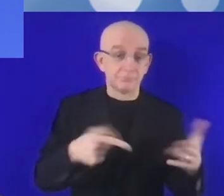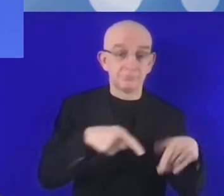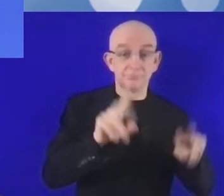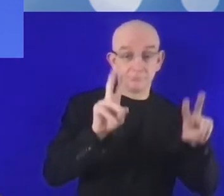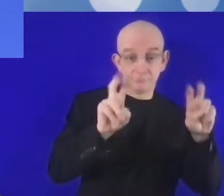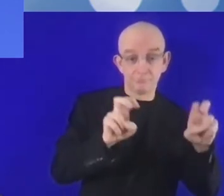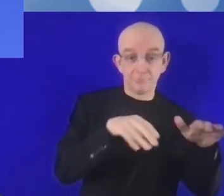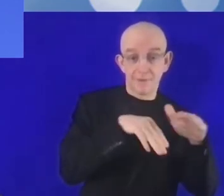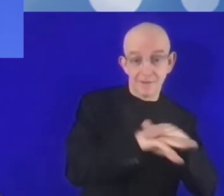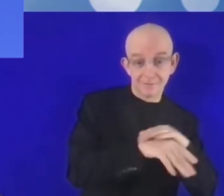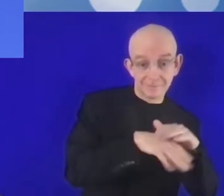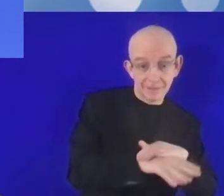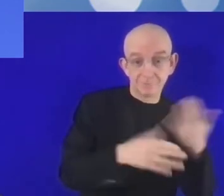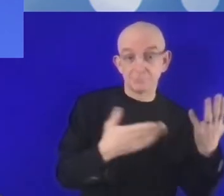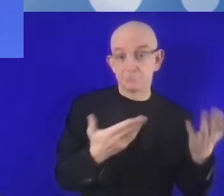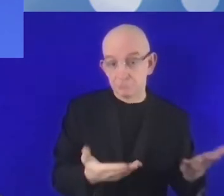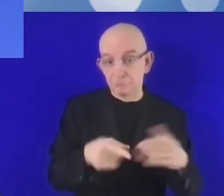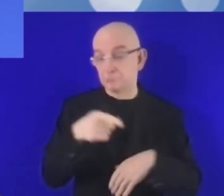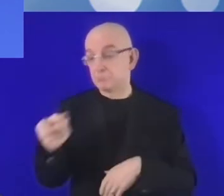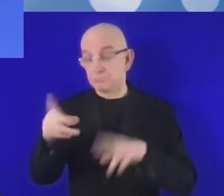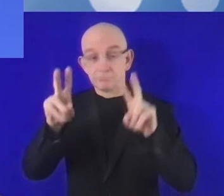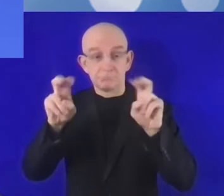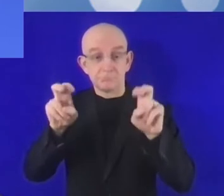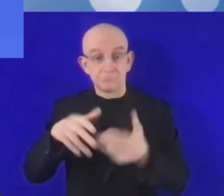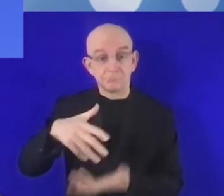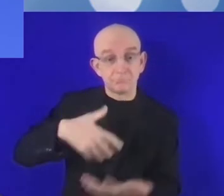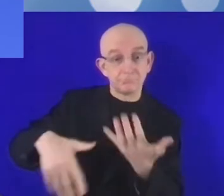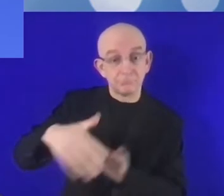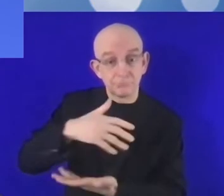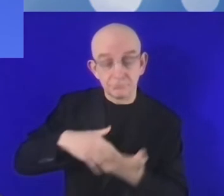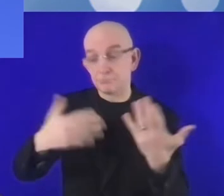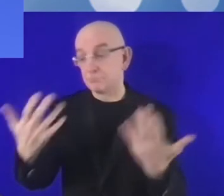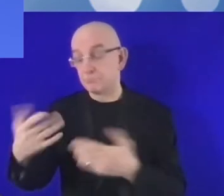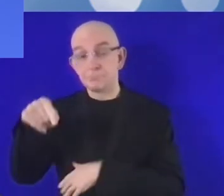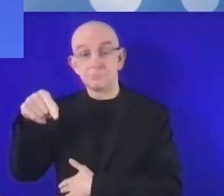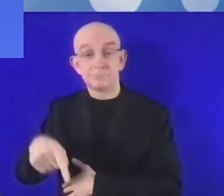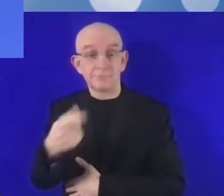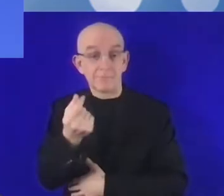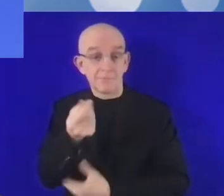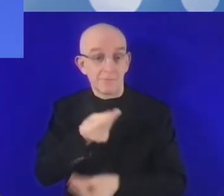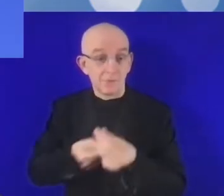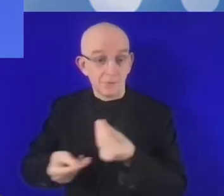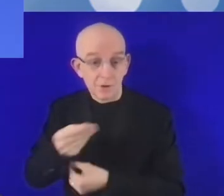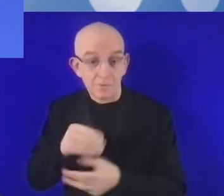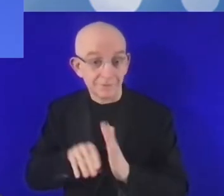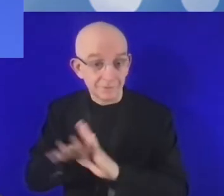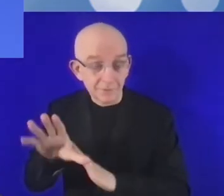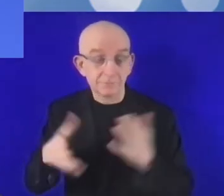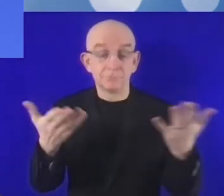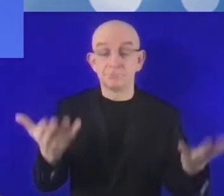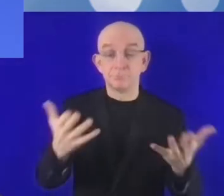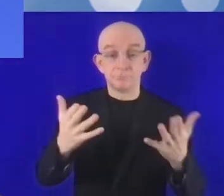200 sessions différentes qui seront organisées lors de ce forum et concerneront l'accès à Internet, le